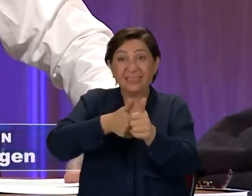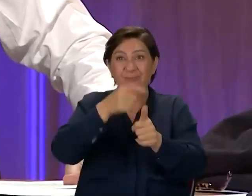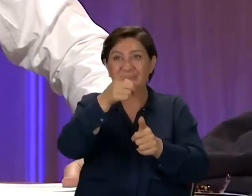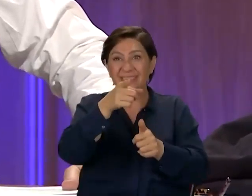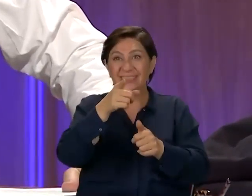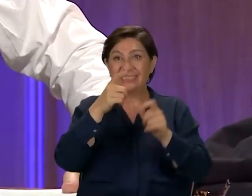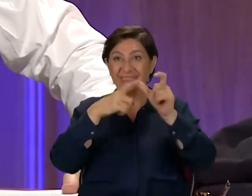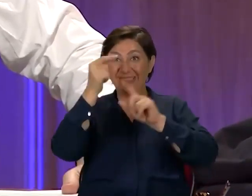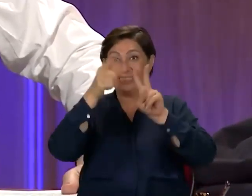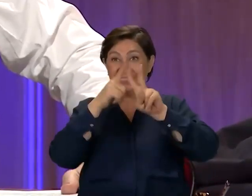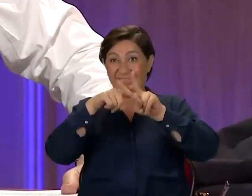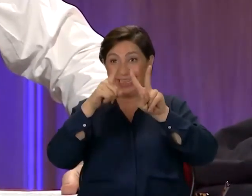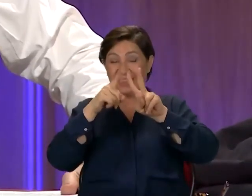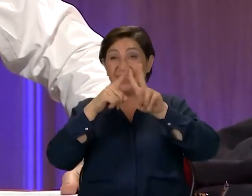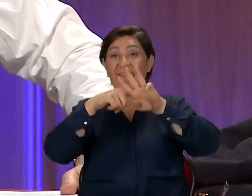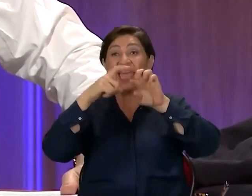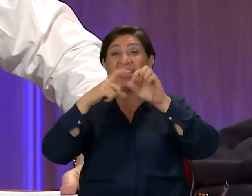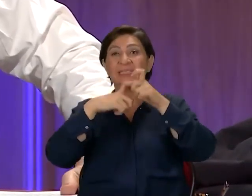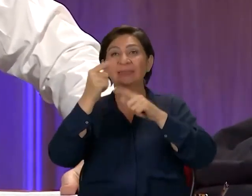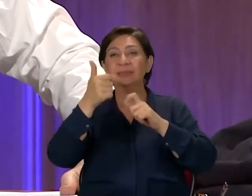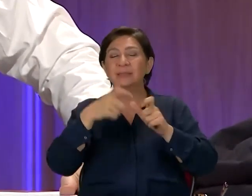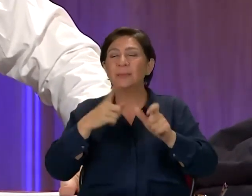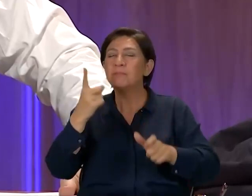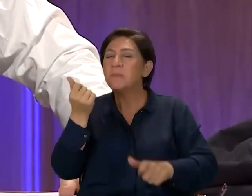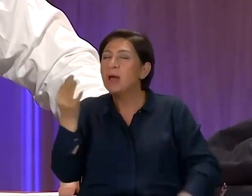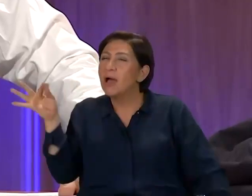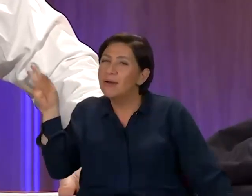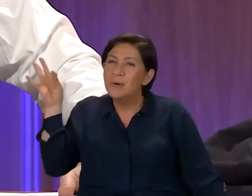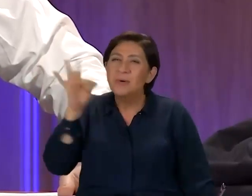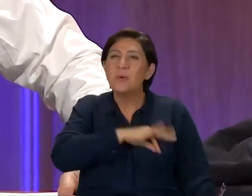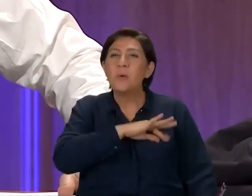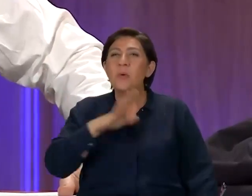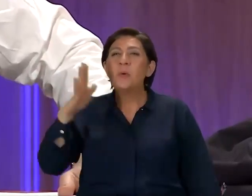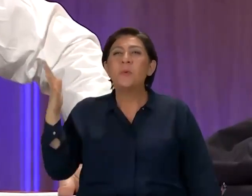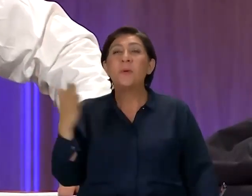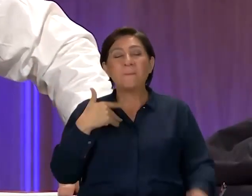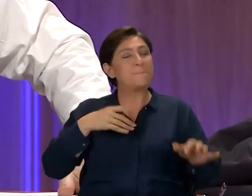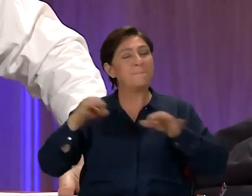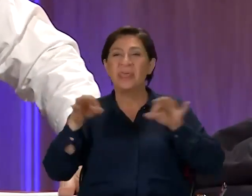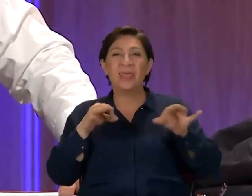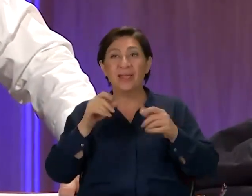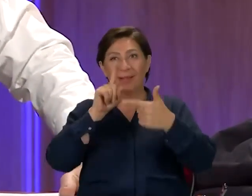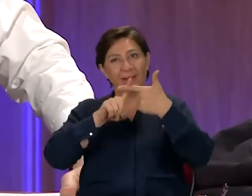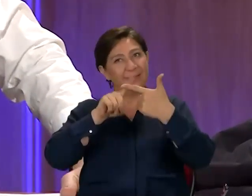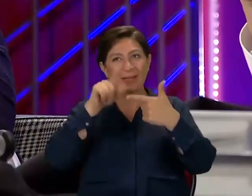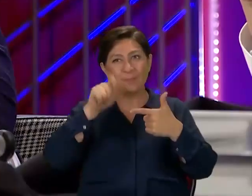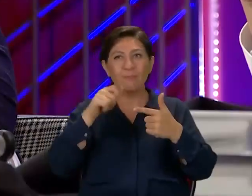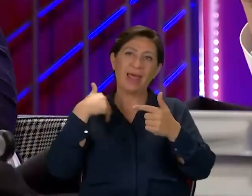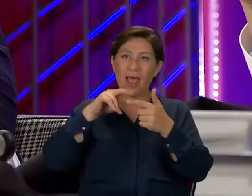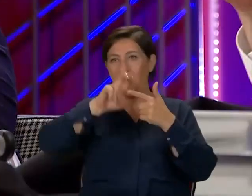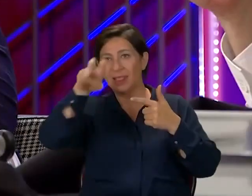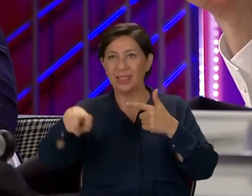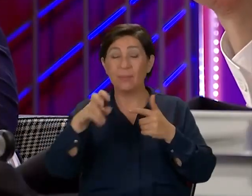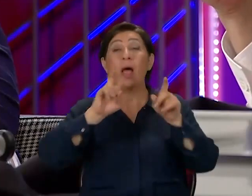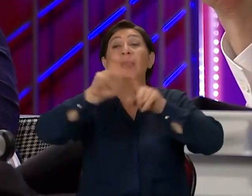menajerin. Sinan Nergis bu işten bir para kazanırdı. Biz zaten bunu planlamıştık. İstersen ikincisini çekelim yine atlayayım bu